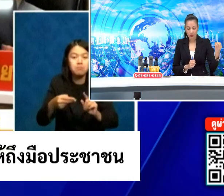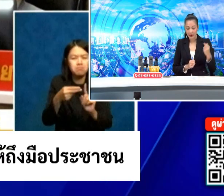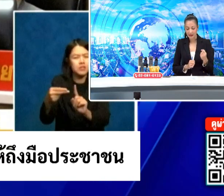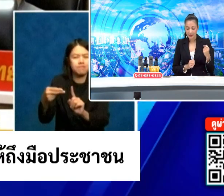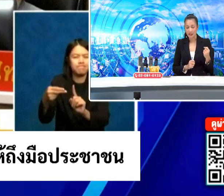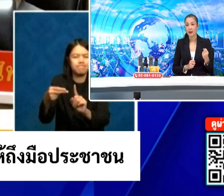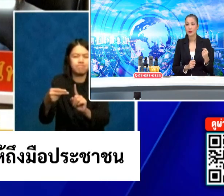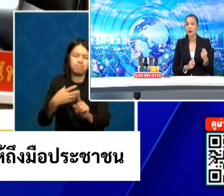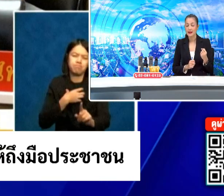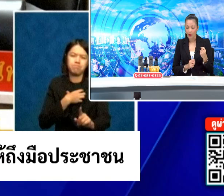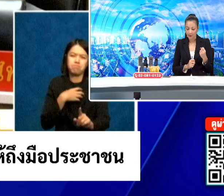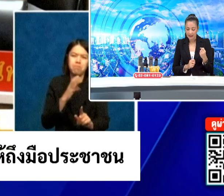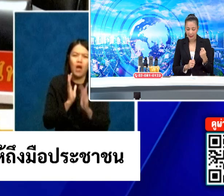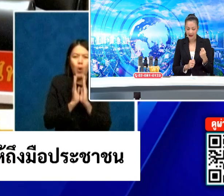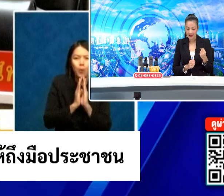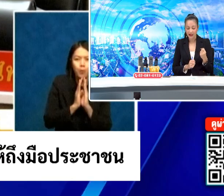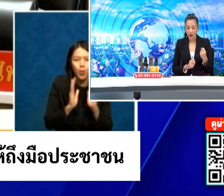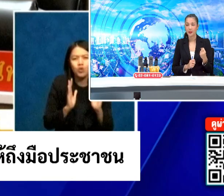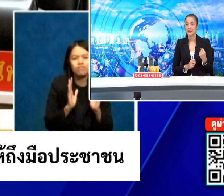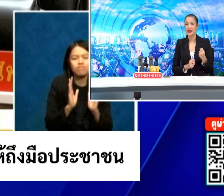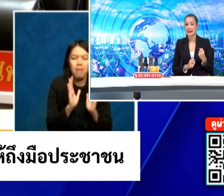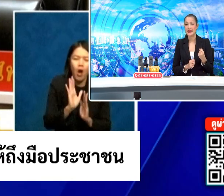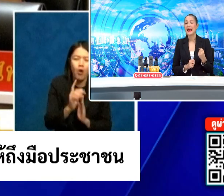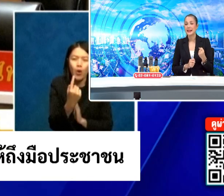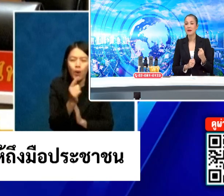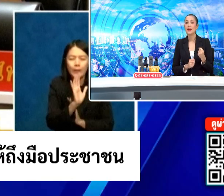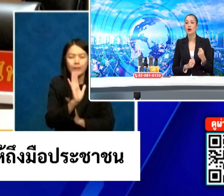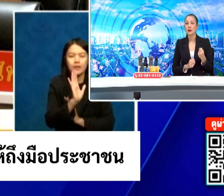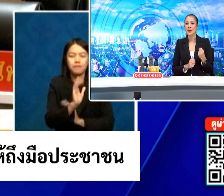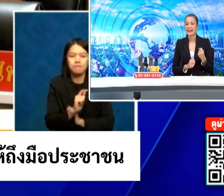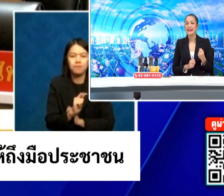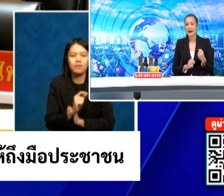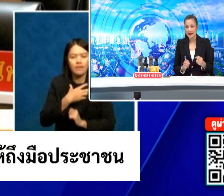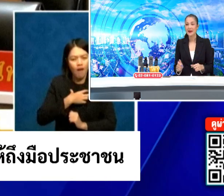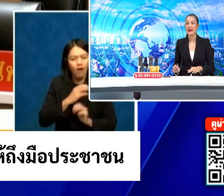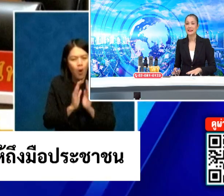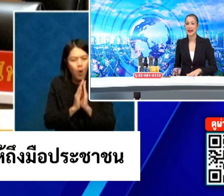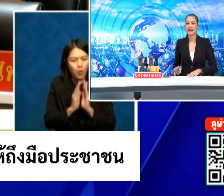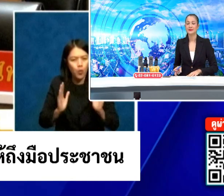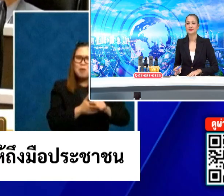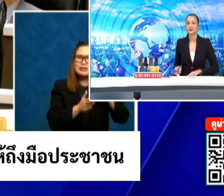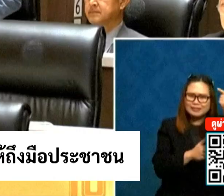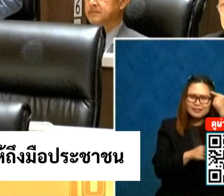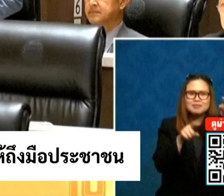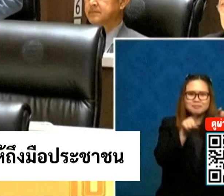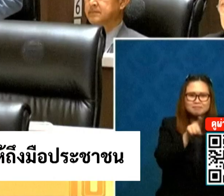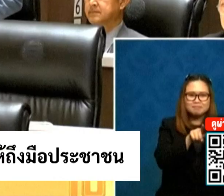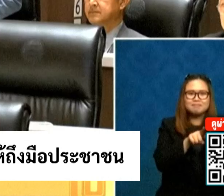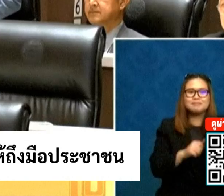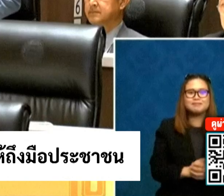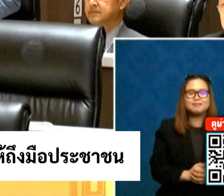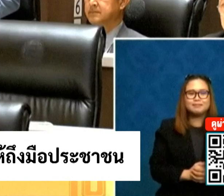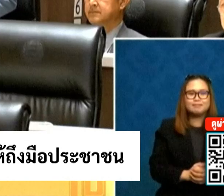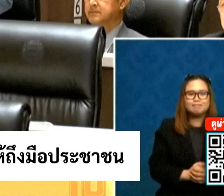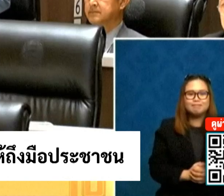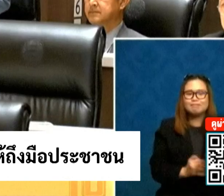านนี้คุณทักษิณชินวัตรด้วยที่วางพื้นฐานเศรษฐกิจของประเทศนี้เดี๋ยวไปฟังครูมานิตอภิปรายกันเลยค่ะ ว่าเ